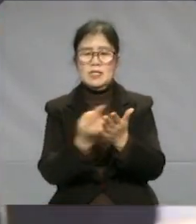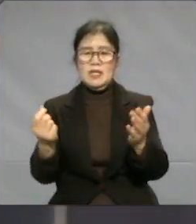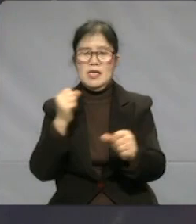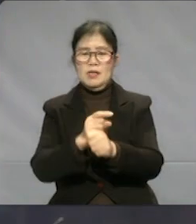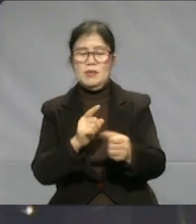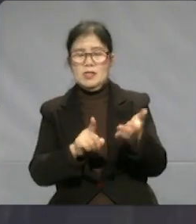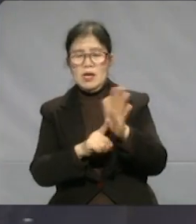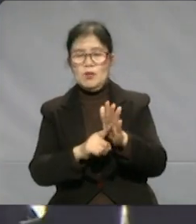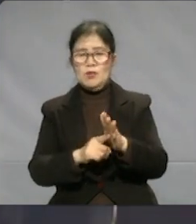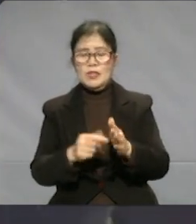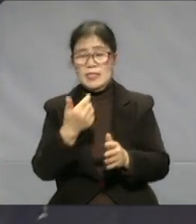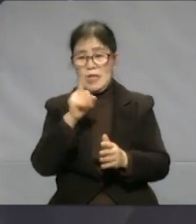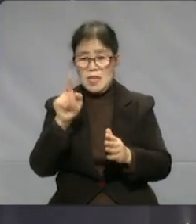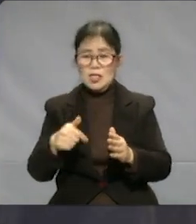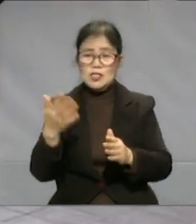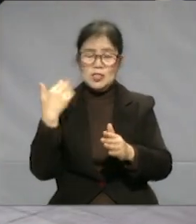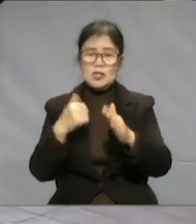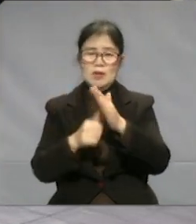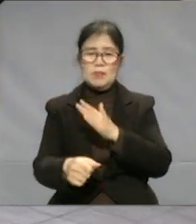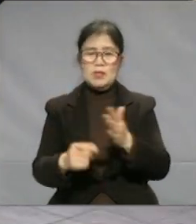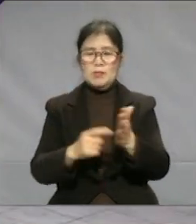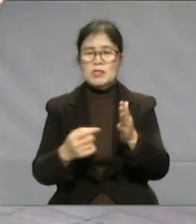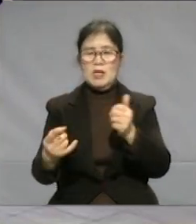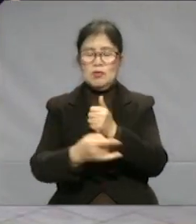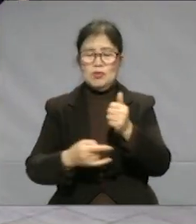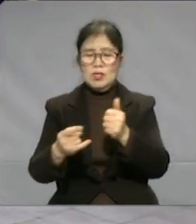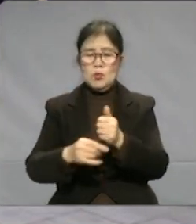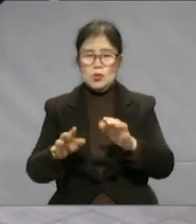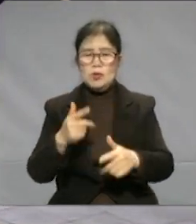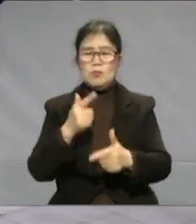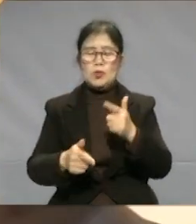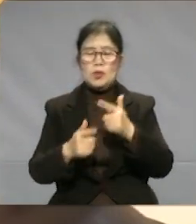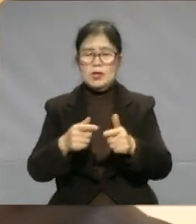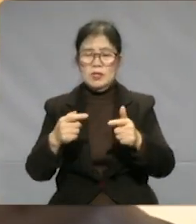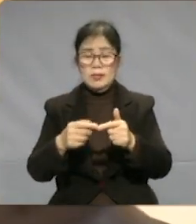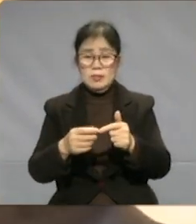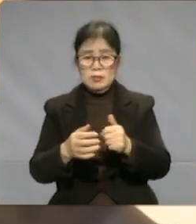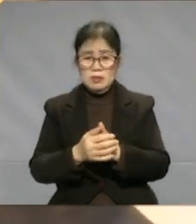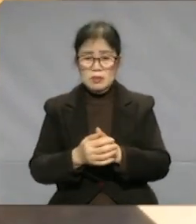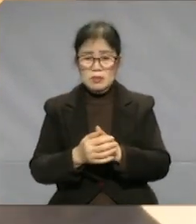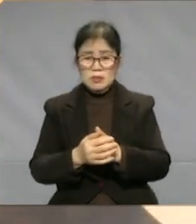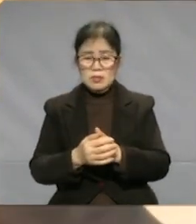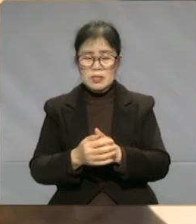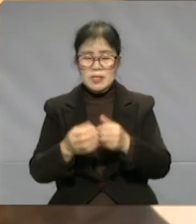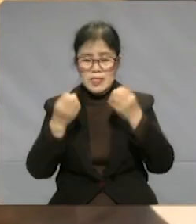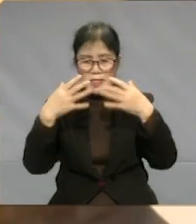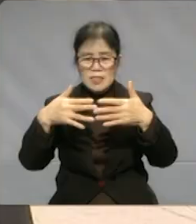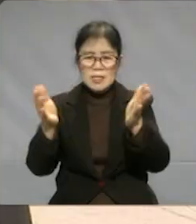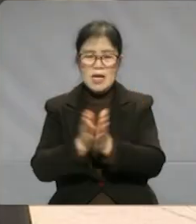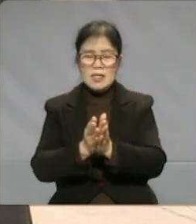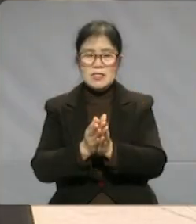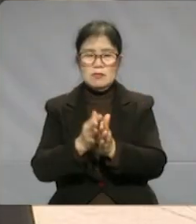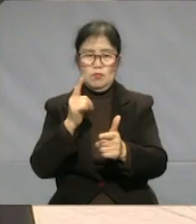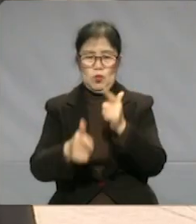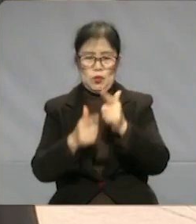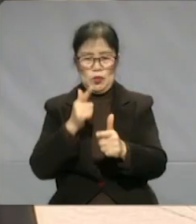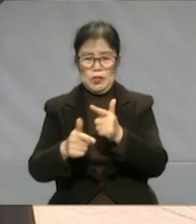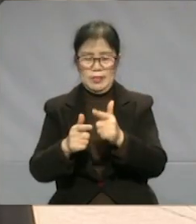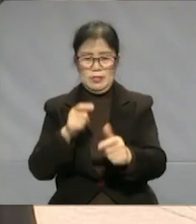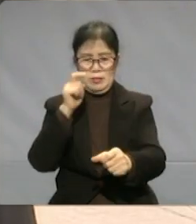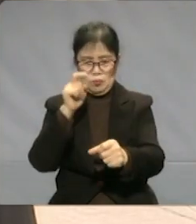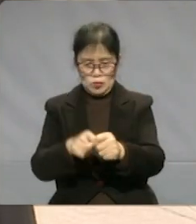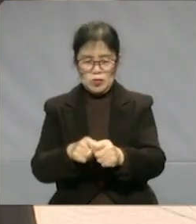예고한 연전 대표는 디데이를 이번 주 목요일로 확정하고 신당창당 작업에 속도를 내 방침입니다